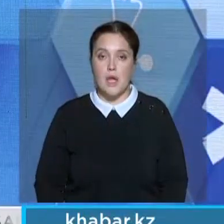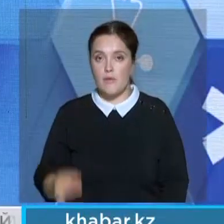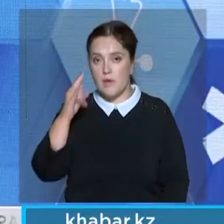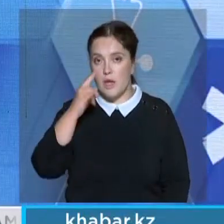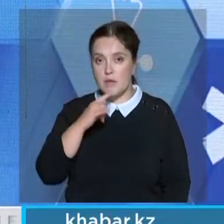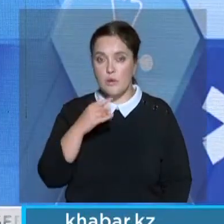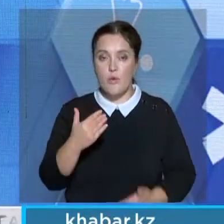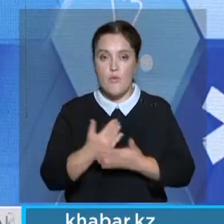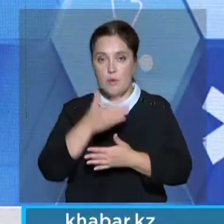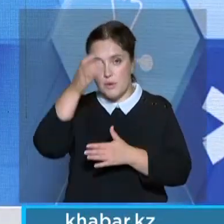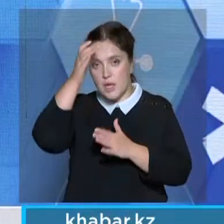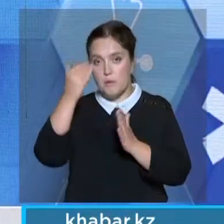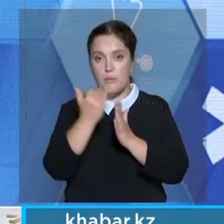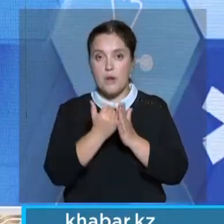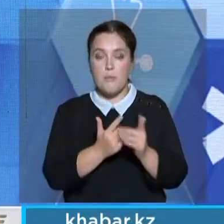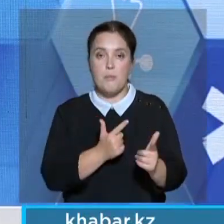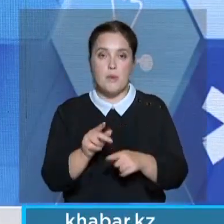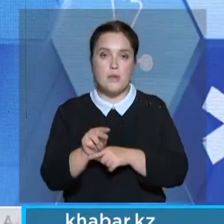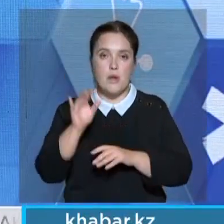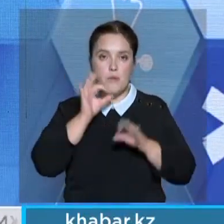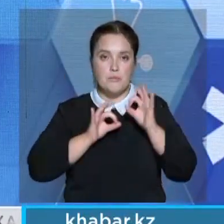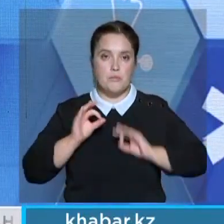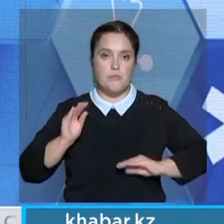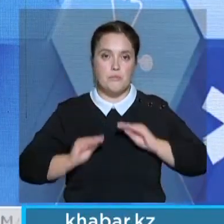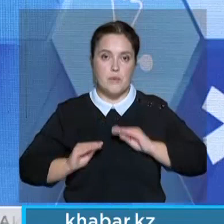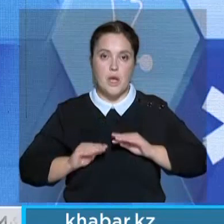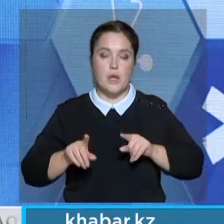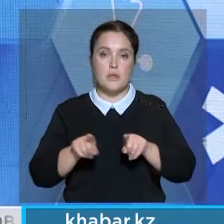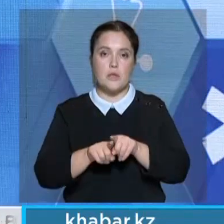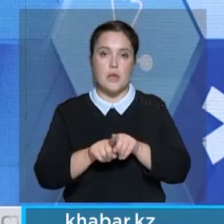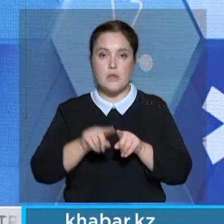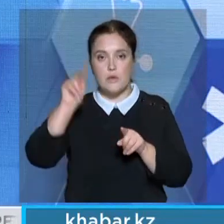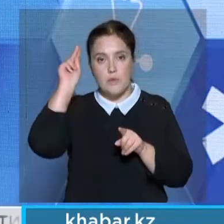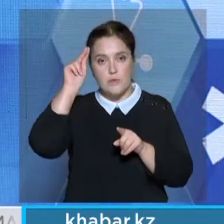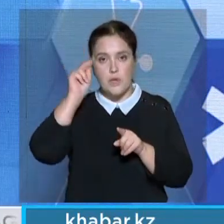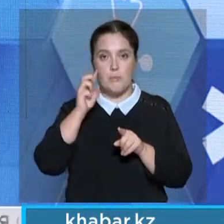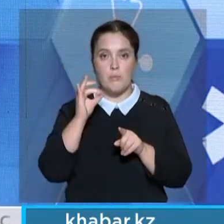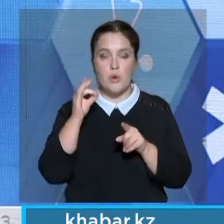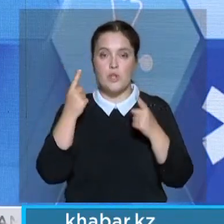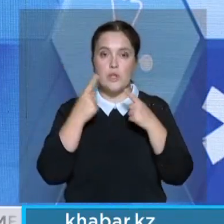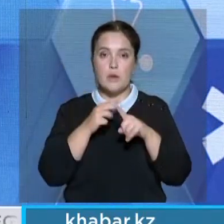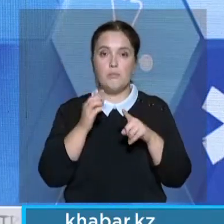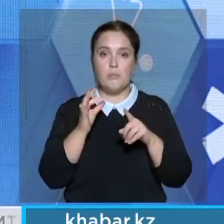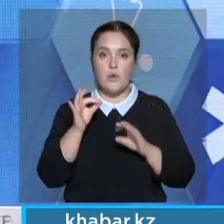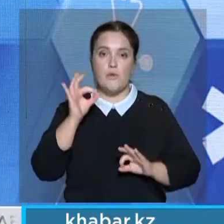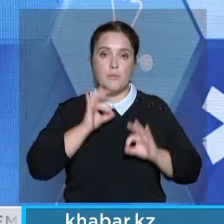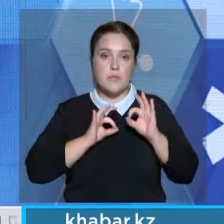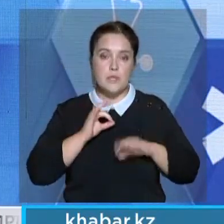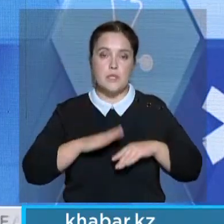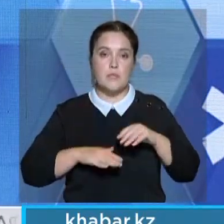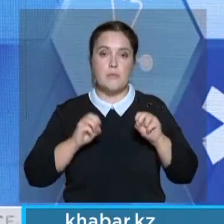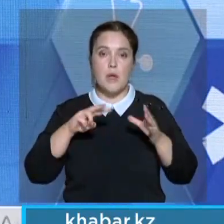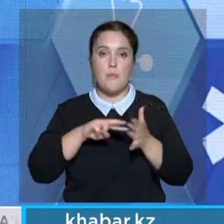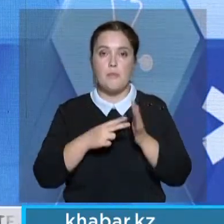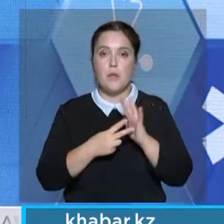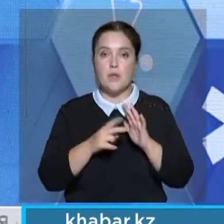В Казахстане появятся новые образовательные программы по подготовке фармацевтов. Также в стране начнут обучать биоинженеров и